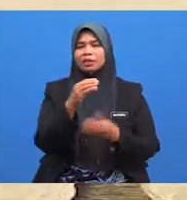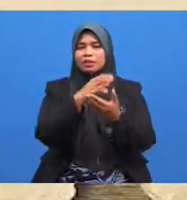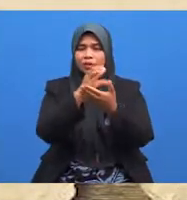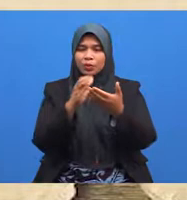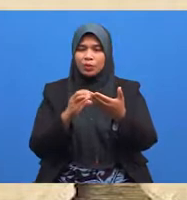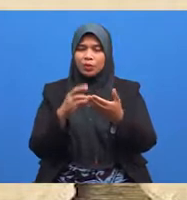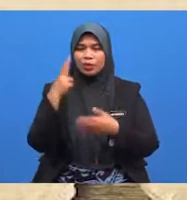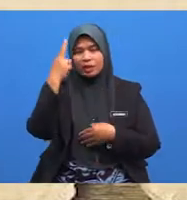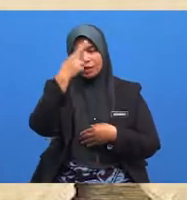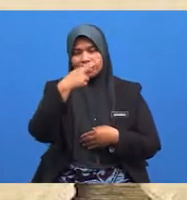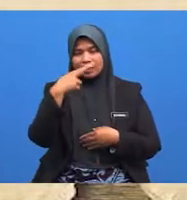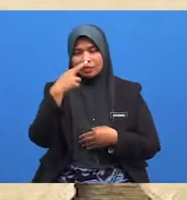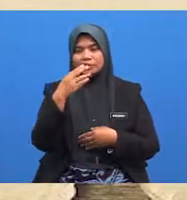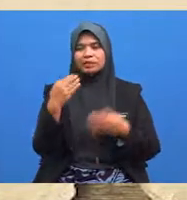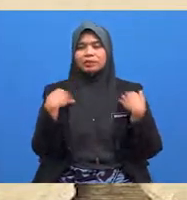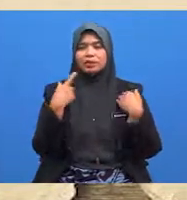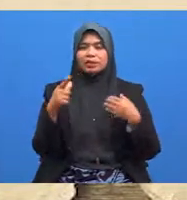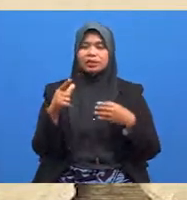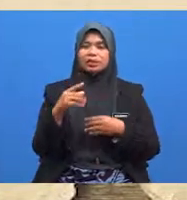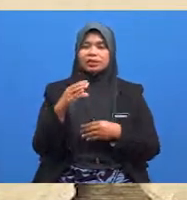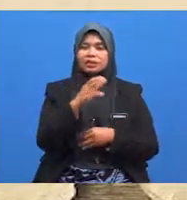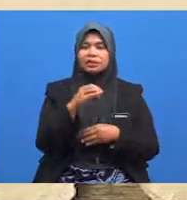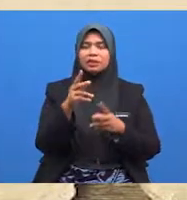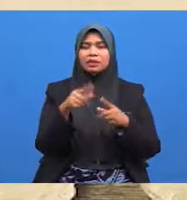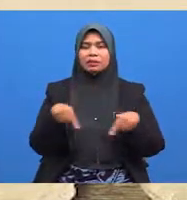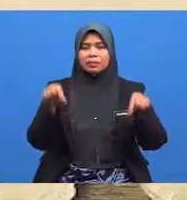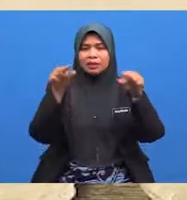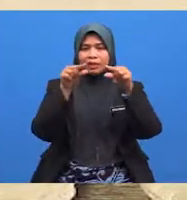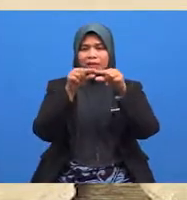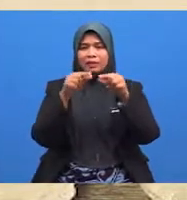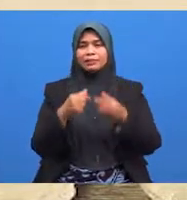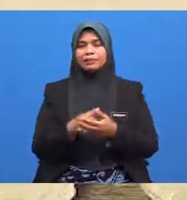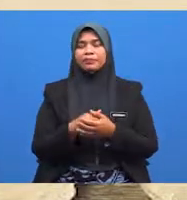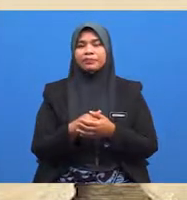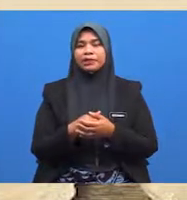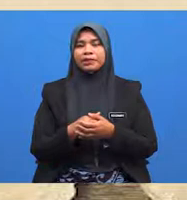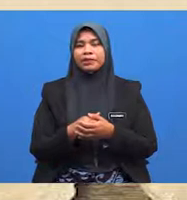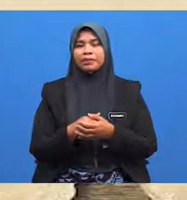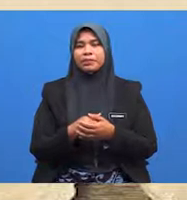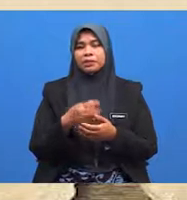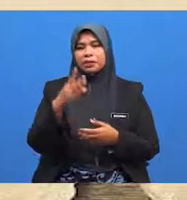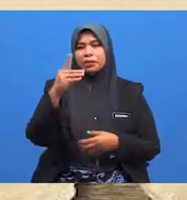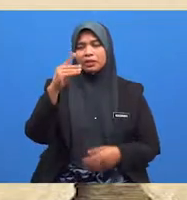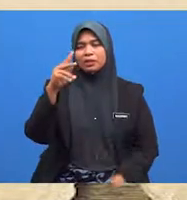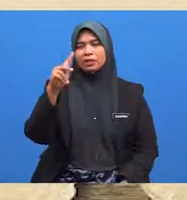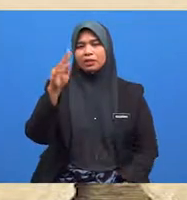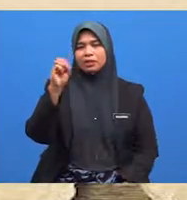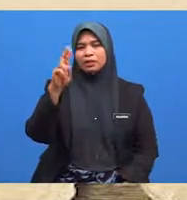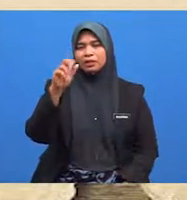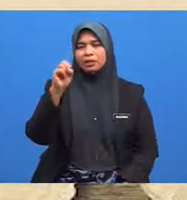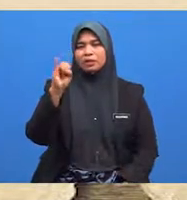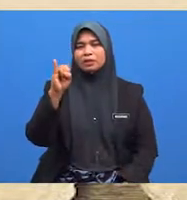Kepelbagaian atau variasi motif dalam corak hiasan juga merupakan antara ciri penting seni bina